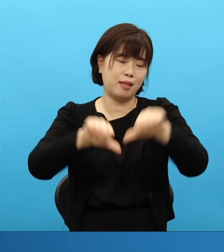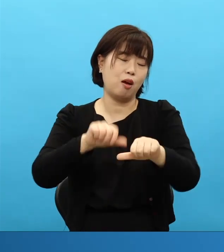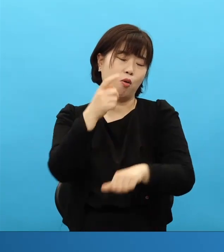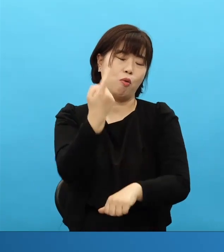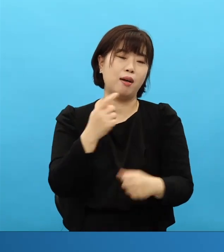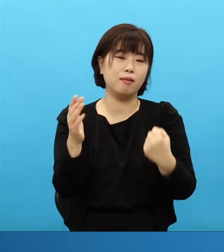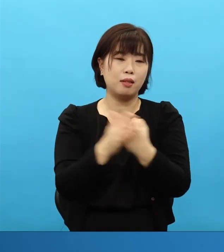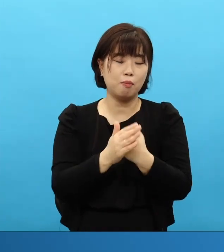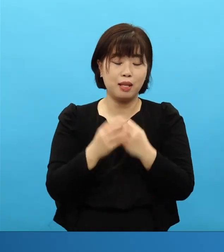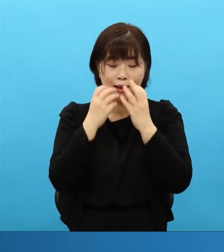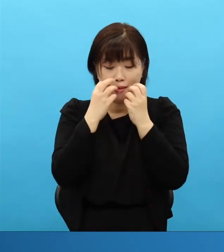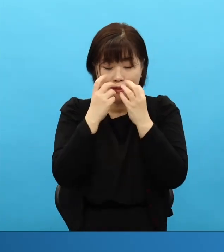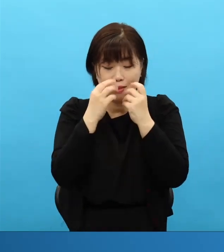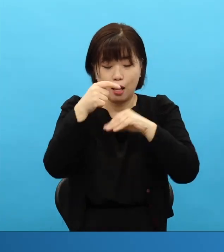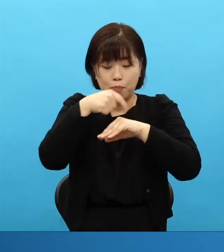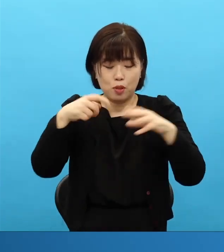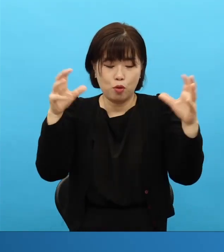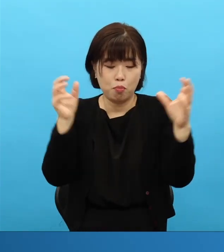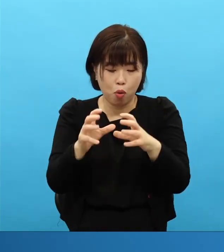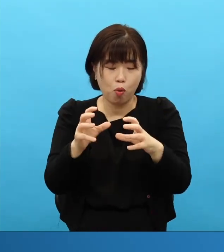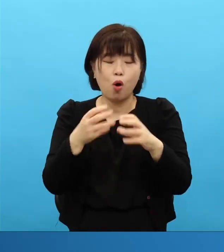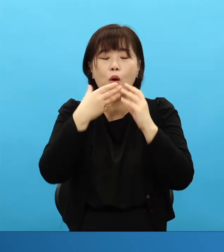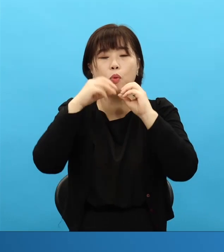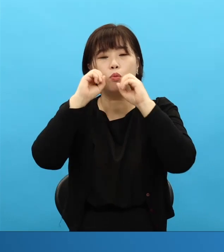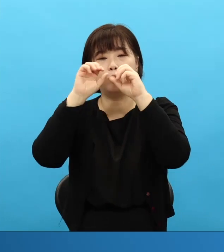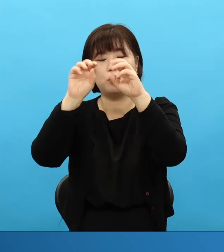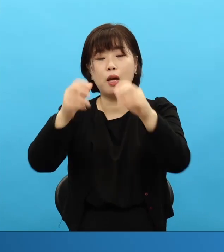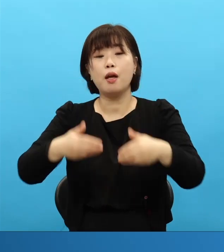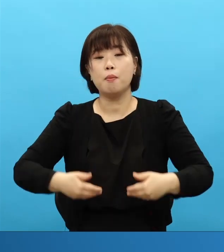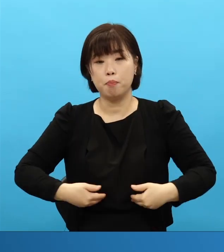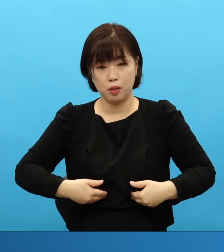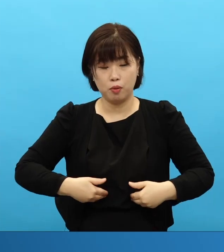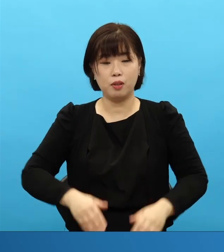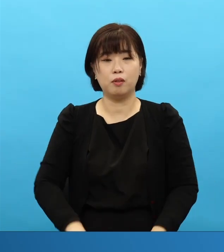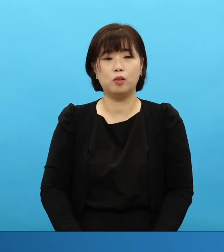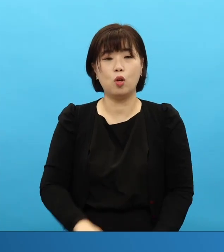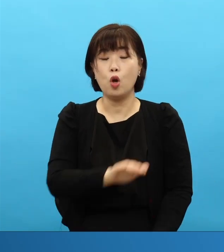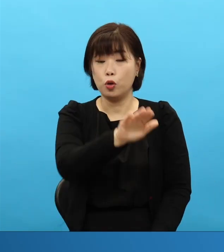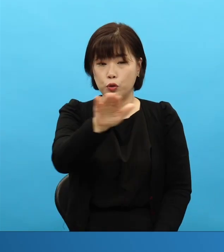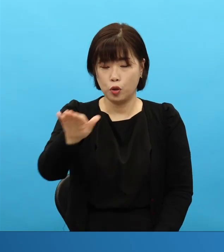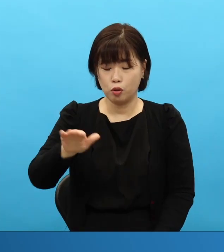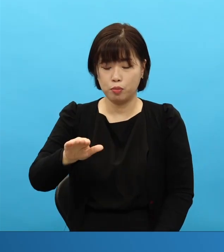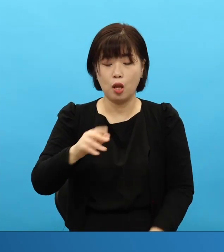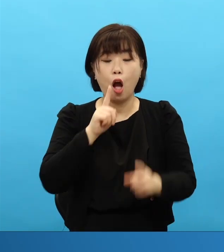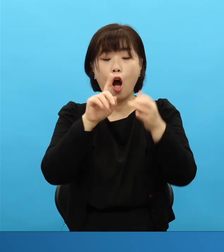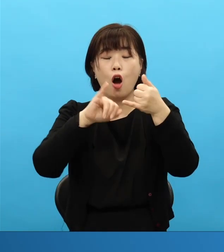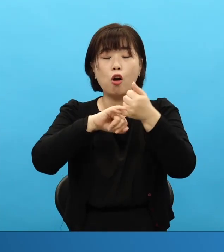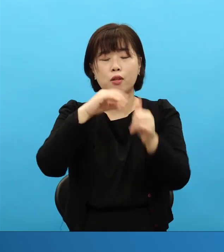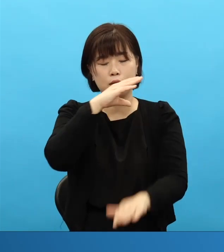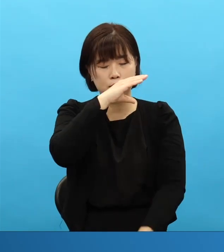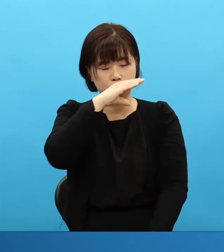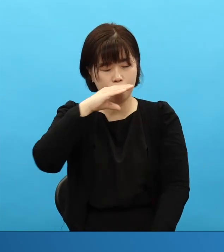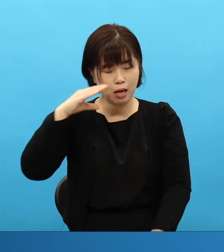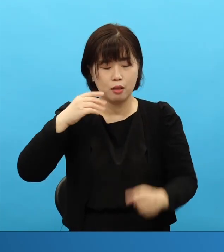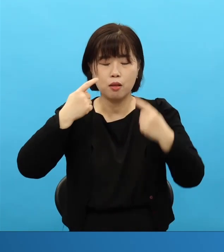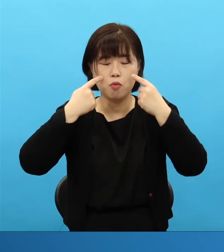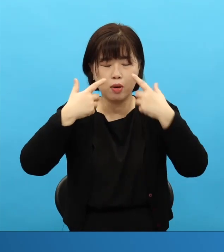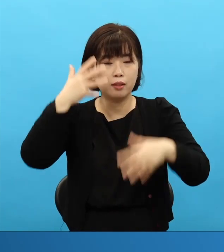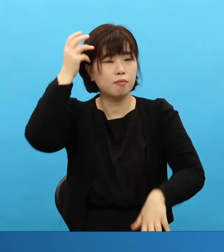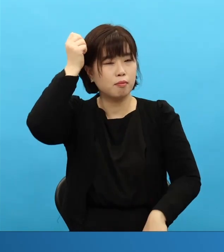여러분에게 굉장히 중요한 축복을 언약을 제대로 붙잡으셔야 돼요. 我们应该握住正确的应许，还有祝